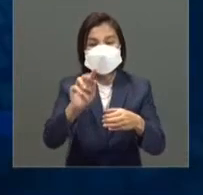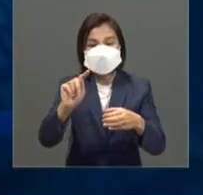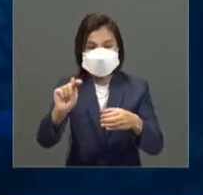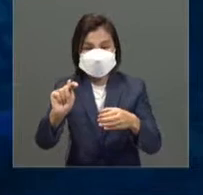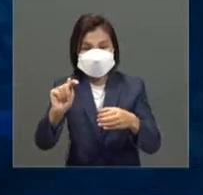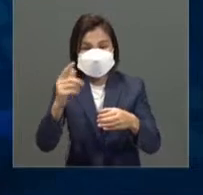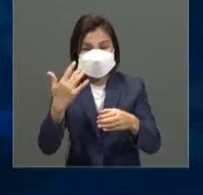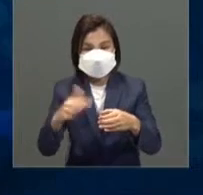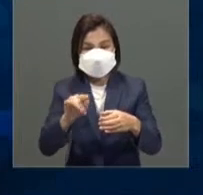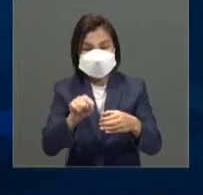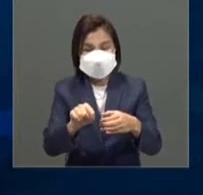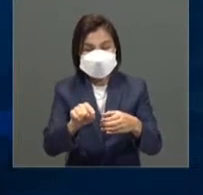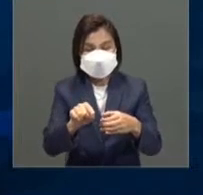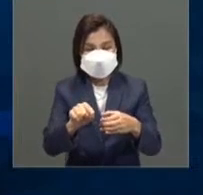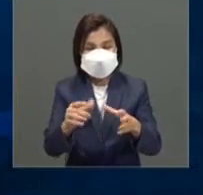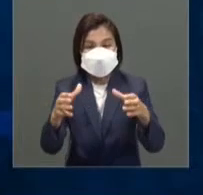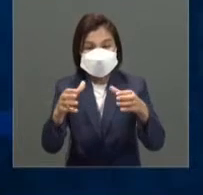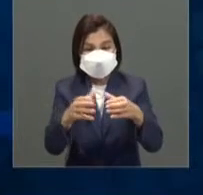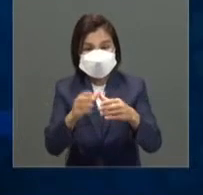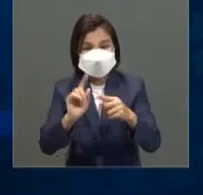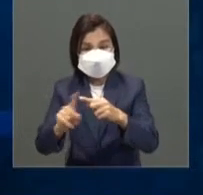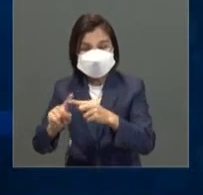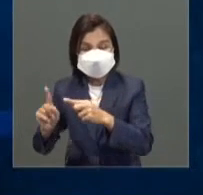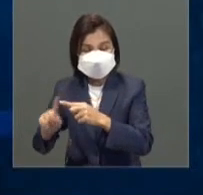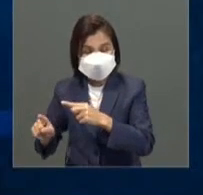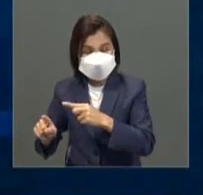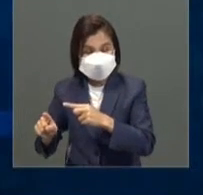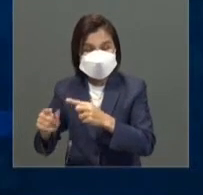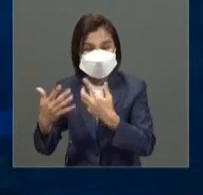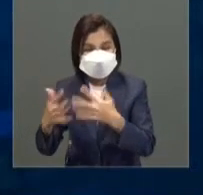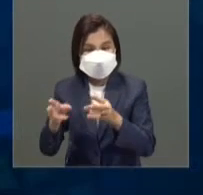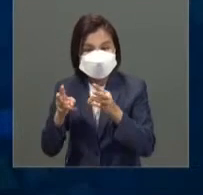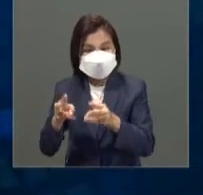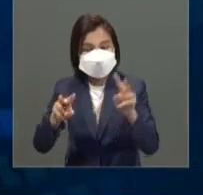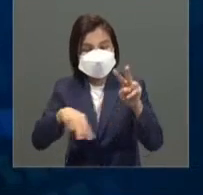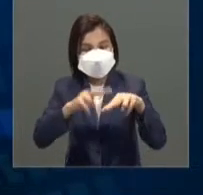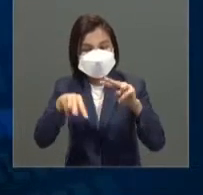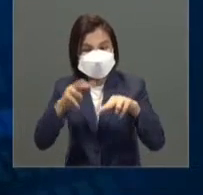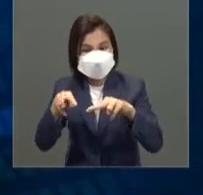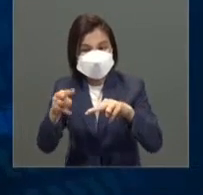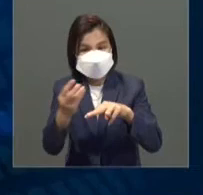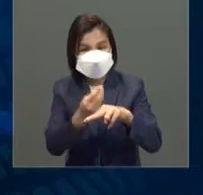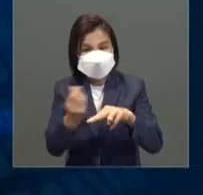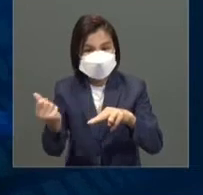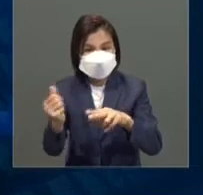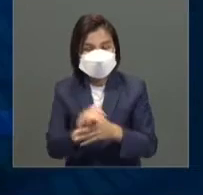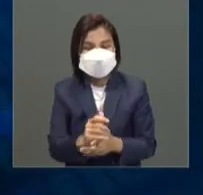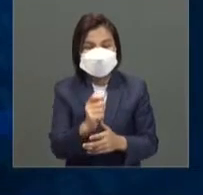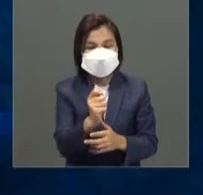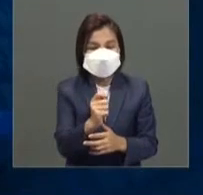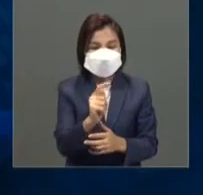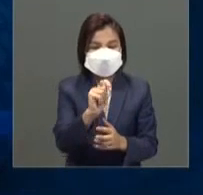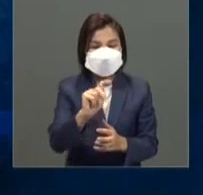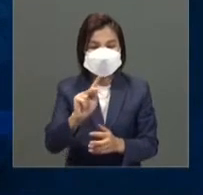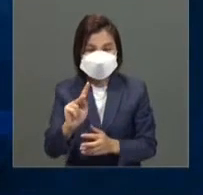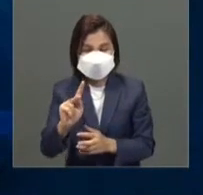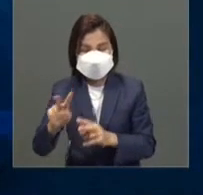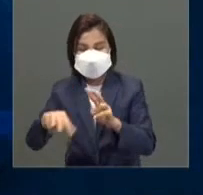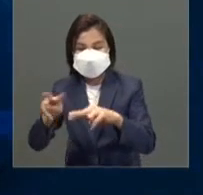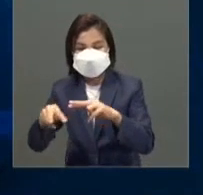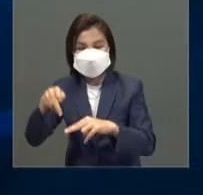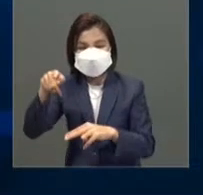แล้วก็ไปดึงเอาเคสต่างๆเข้ามาแล้วก็ใช้วิธีการตรวจโดยเร็วคือ ATK บวกกับการตรว